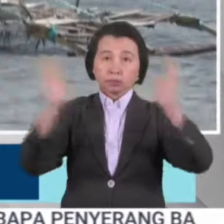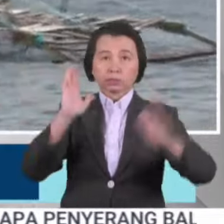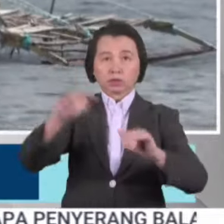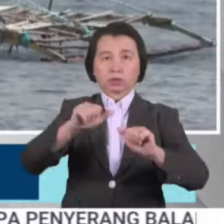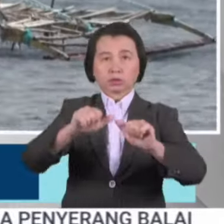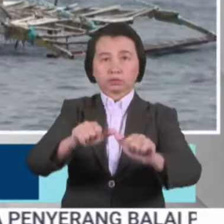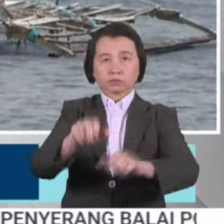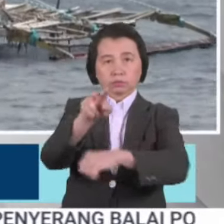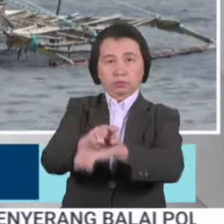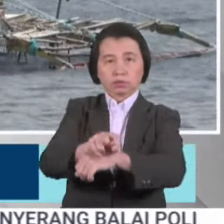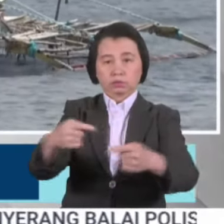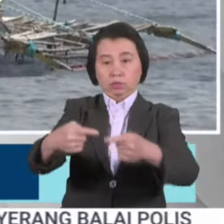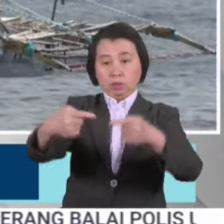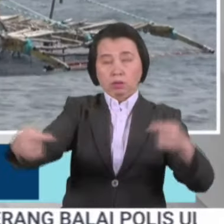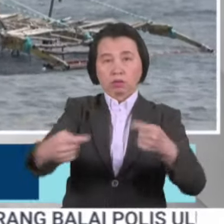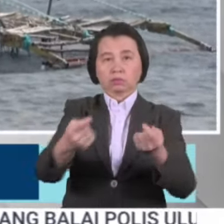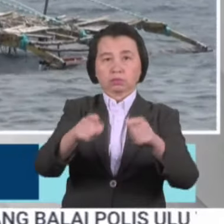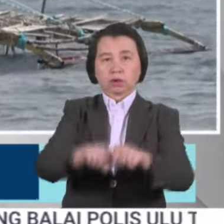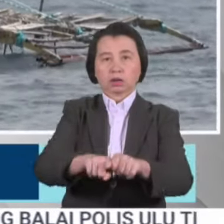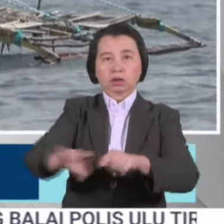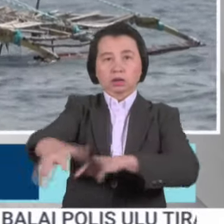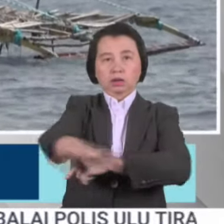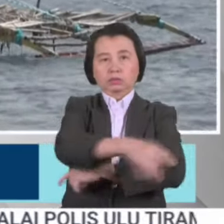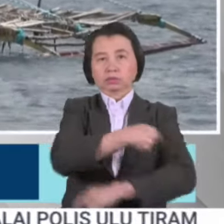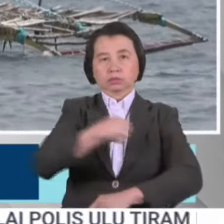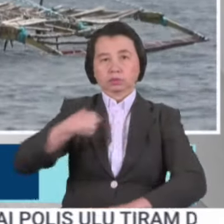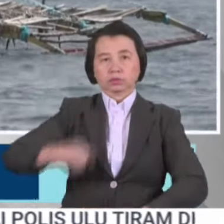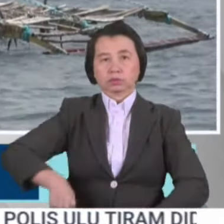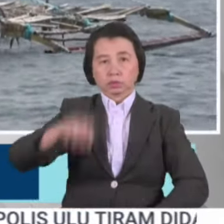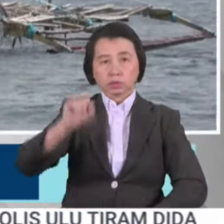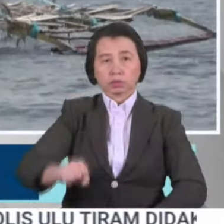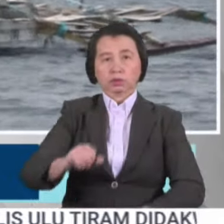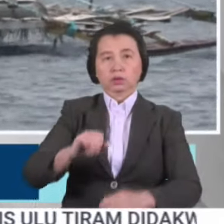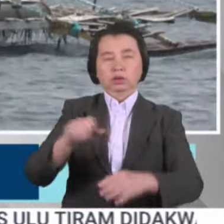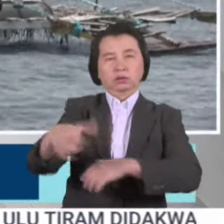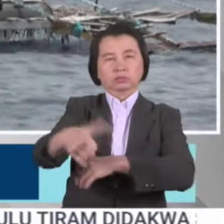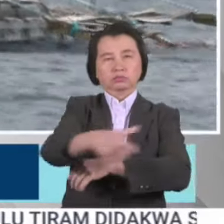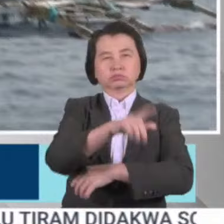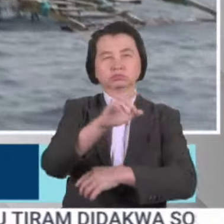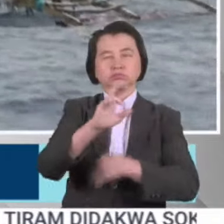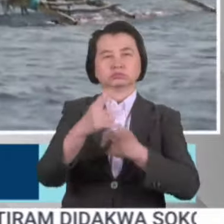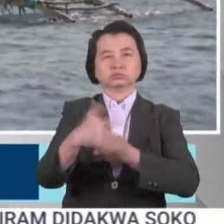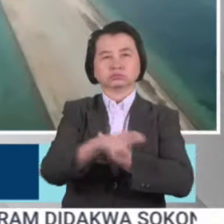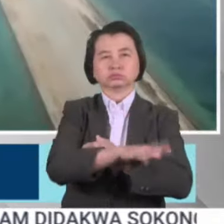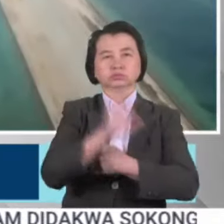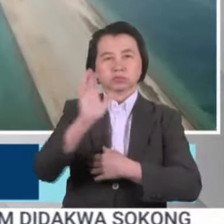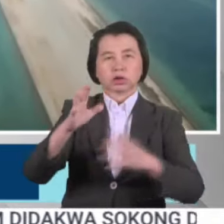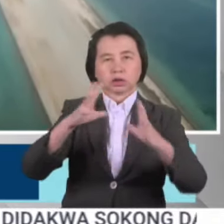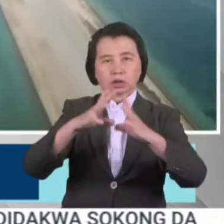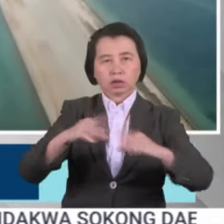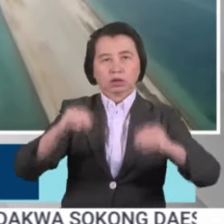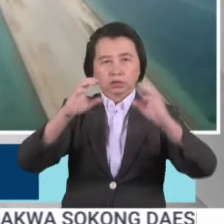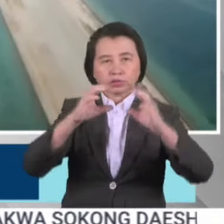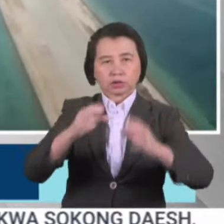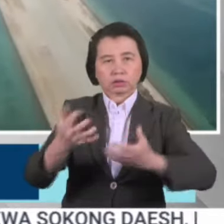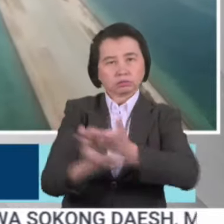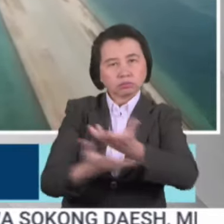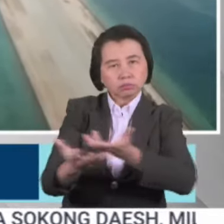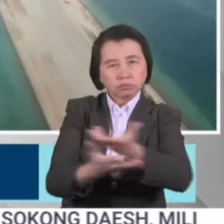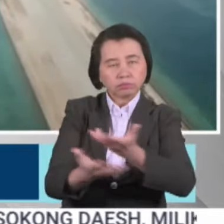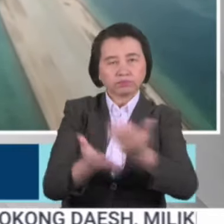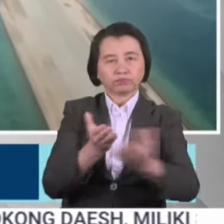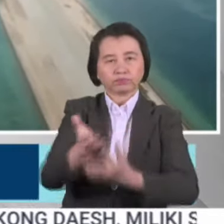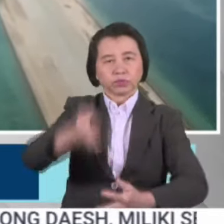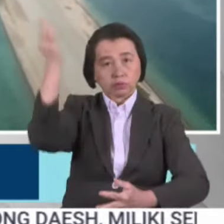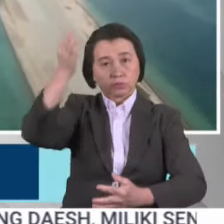Malaysia akan terus memantau ketegangan yang berlaku di Laut China Selatan. Isu-isu laut berkaitannya akan diselesaikan secara konstruktif